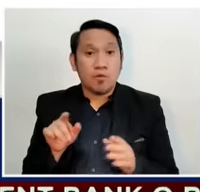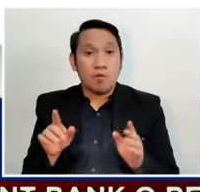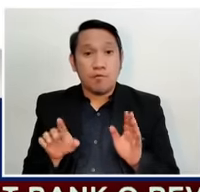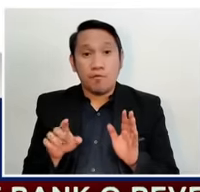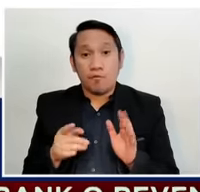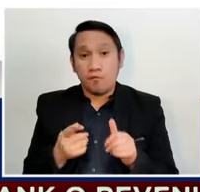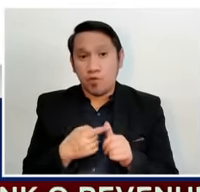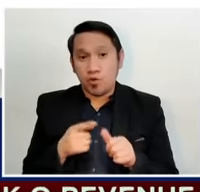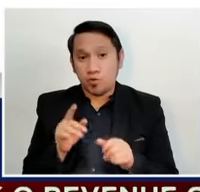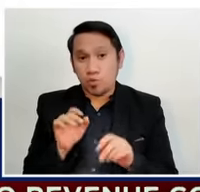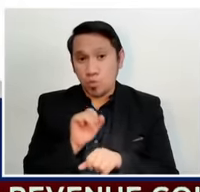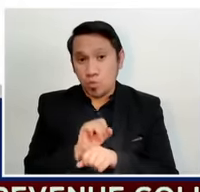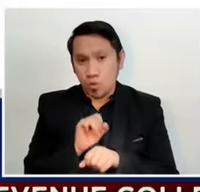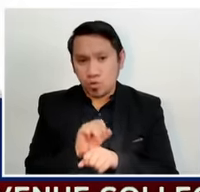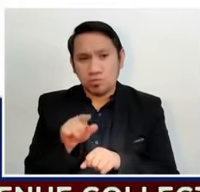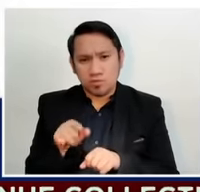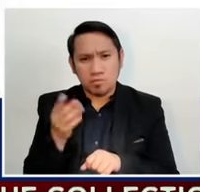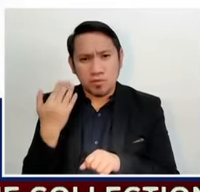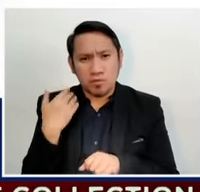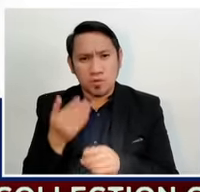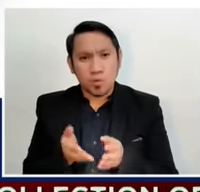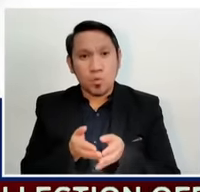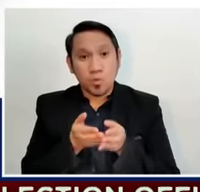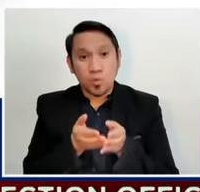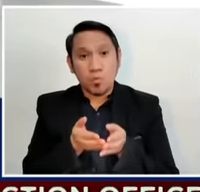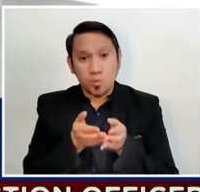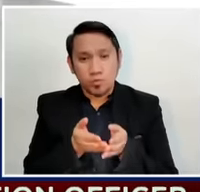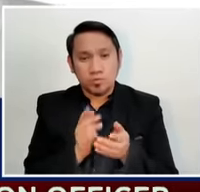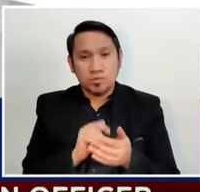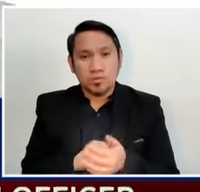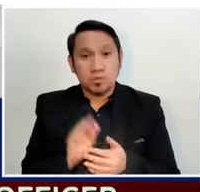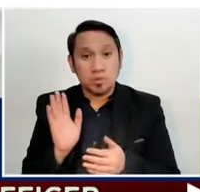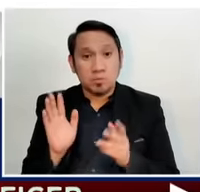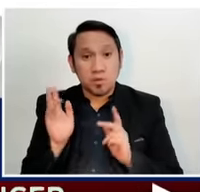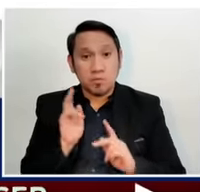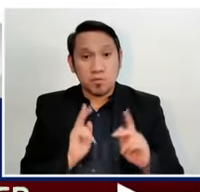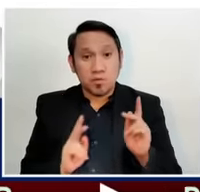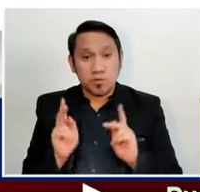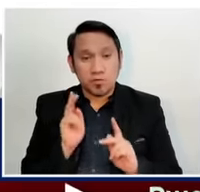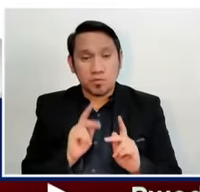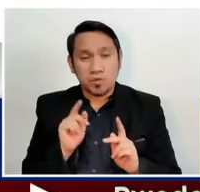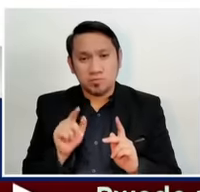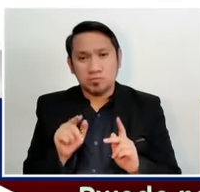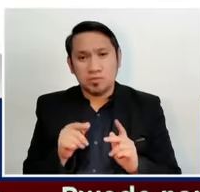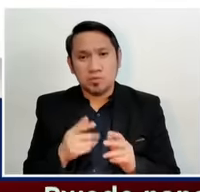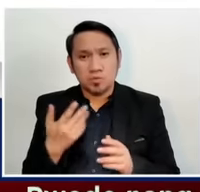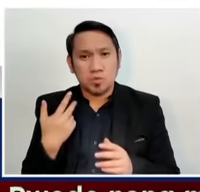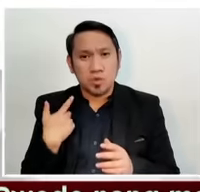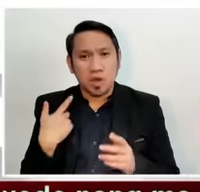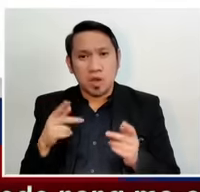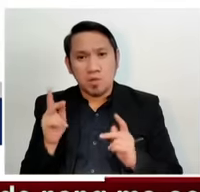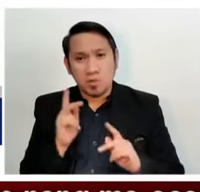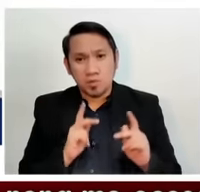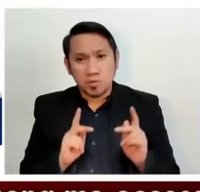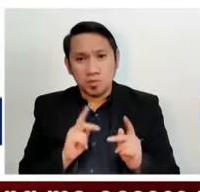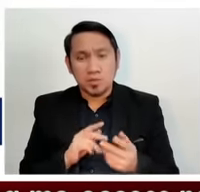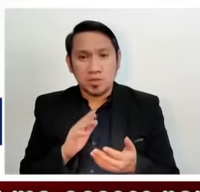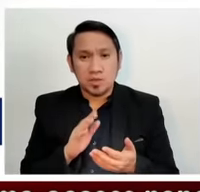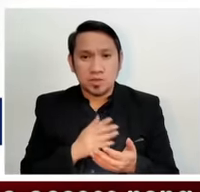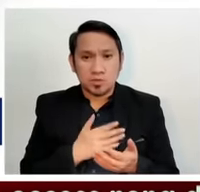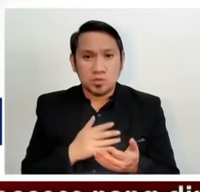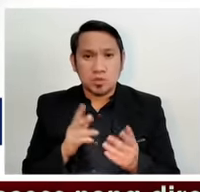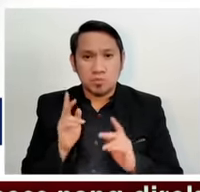naging kaibigan ko po doon, performing artist. Ang tawag po sa kanila, show team. Sila po yung nagpa-perform ng musical excerpts every